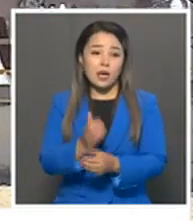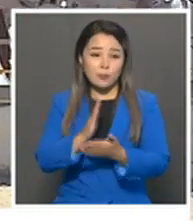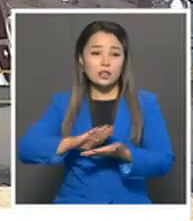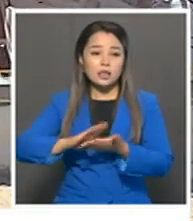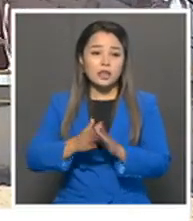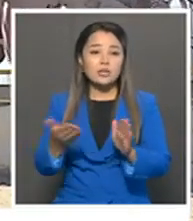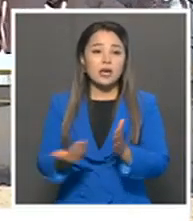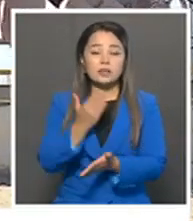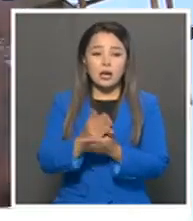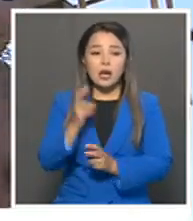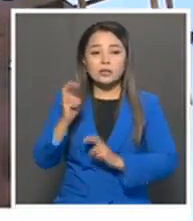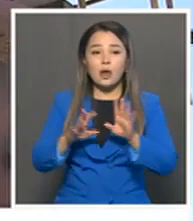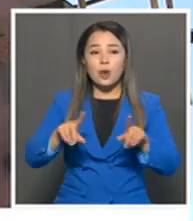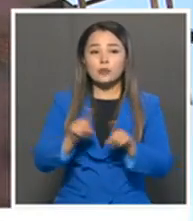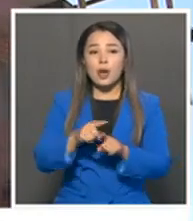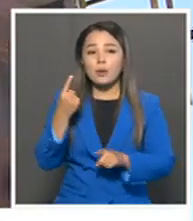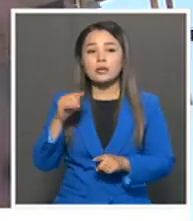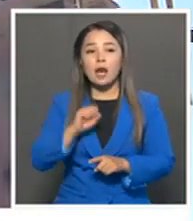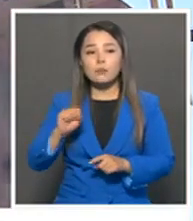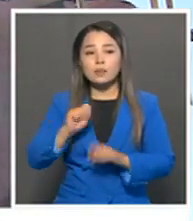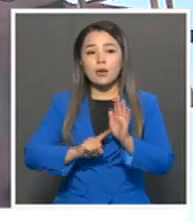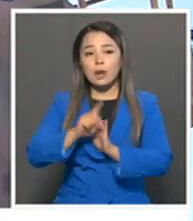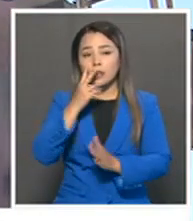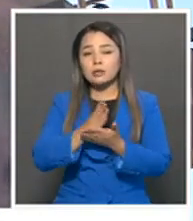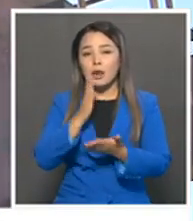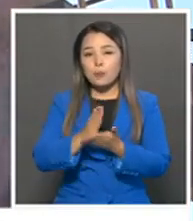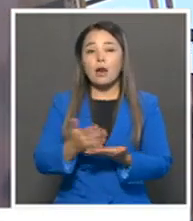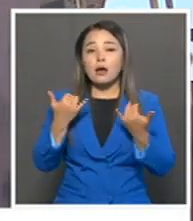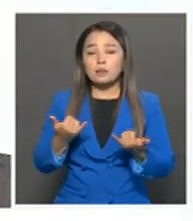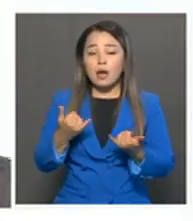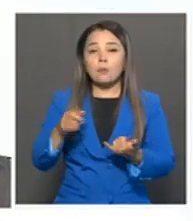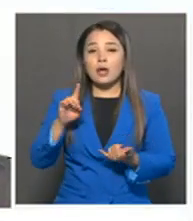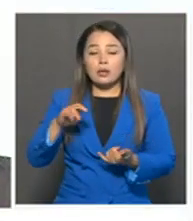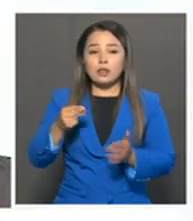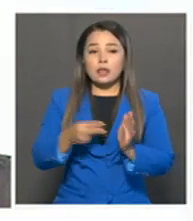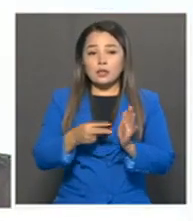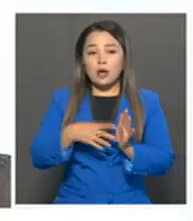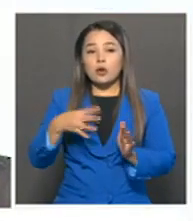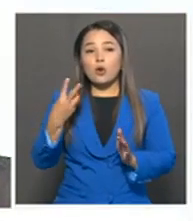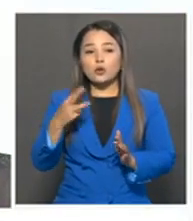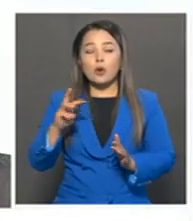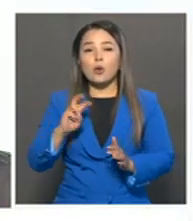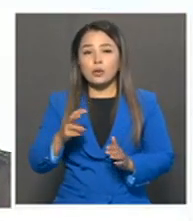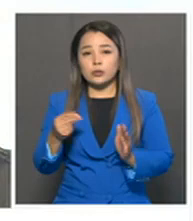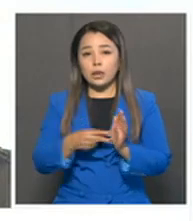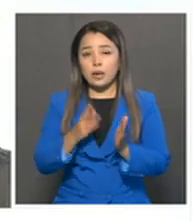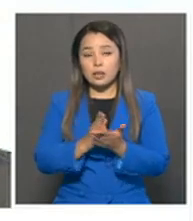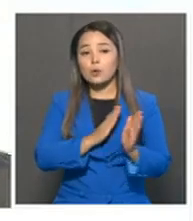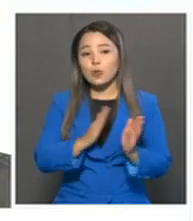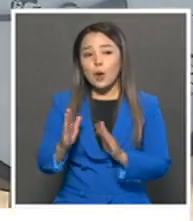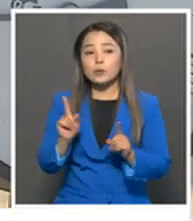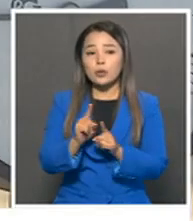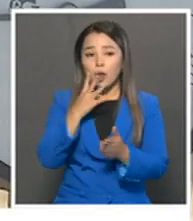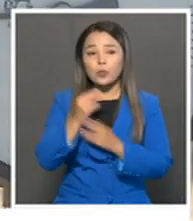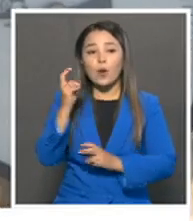бойынша кен орындарында жұмыс 1 тамыздан басталады. Бүгінде Брент мұнайының бағасы 43 доллар төңірегінде. Баға тұрақта, бұған